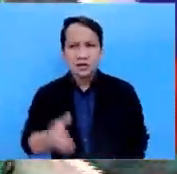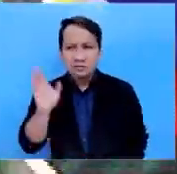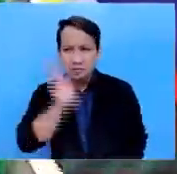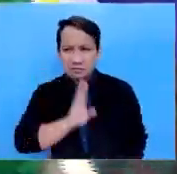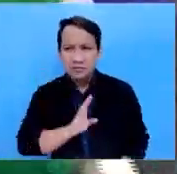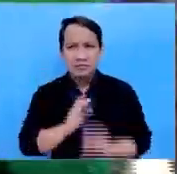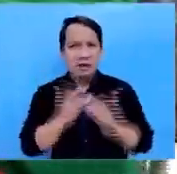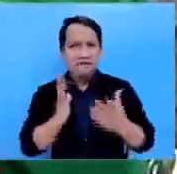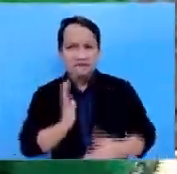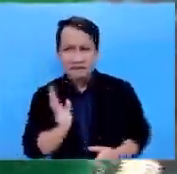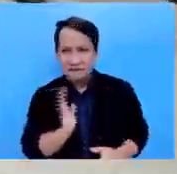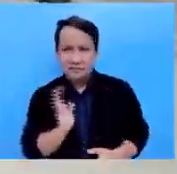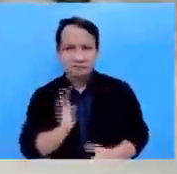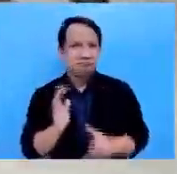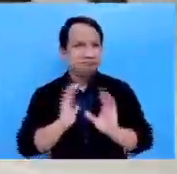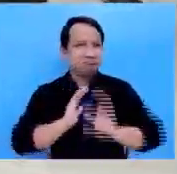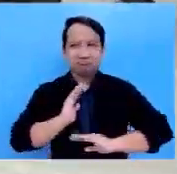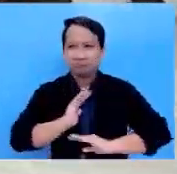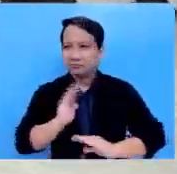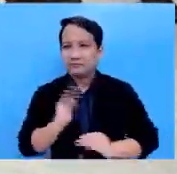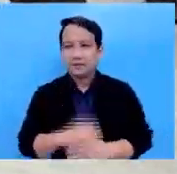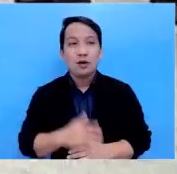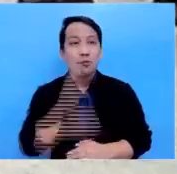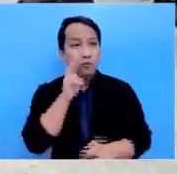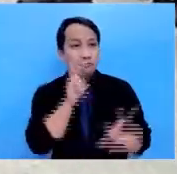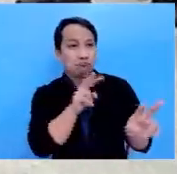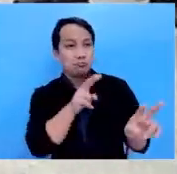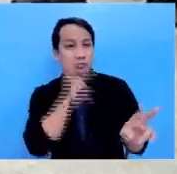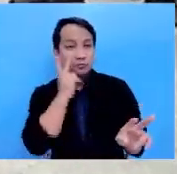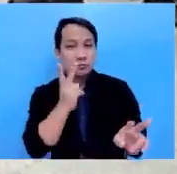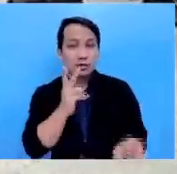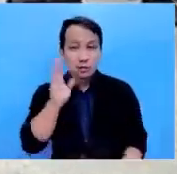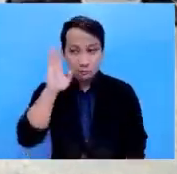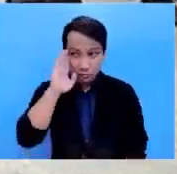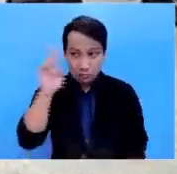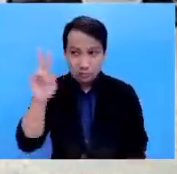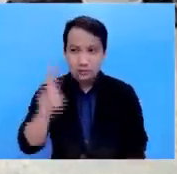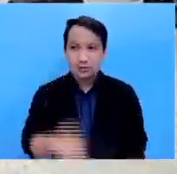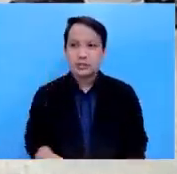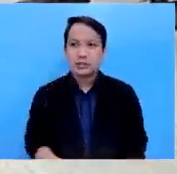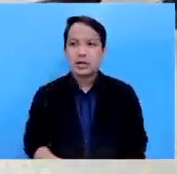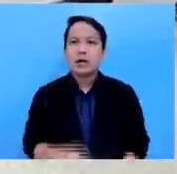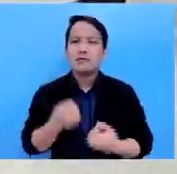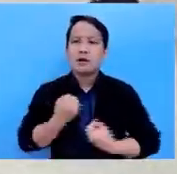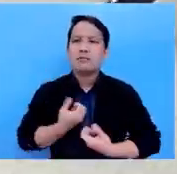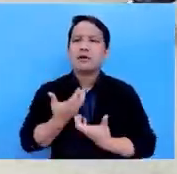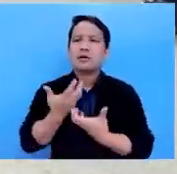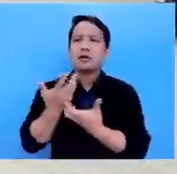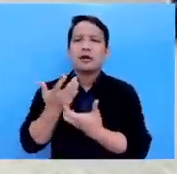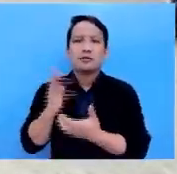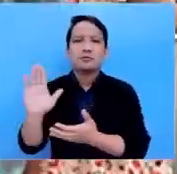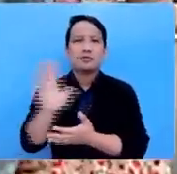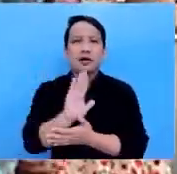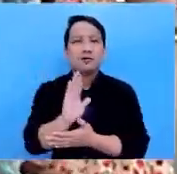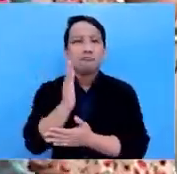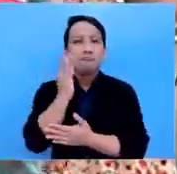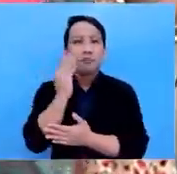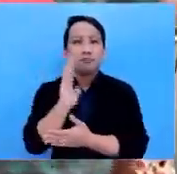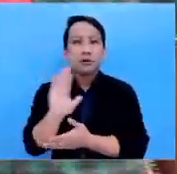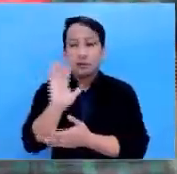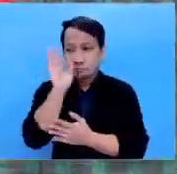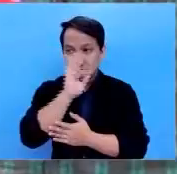pero okay lang naman, carry lang. Para mapansin nila Sir BBM, bukod doon, to inspire for our